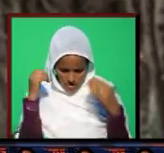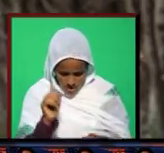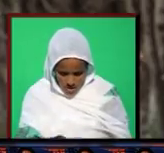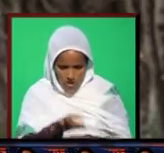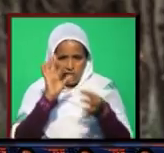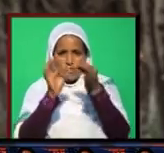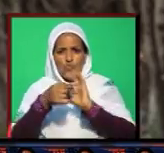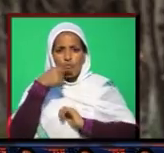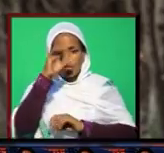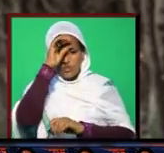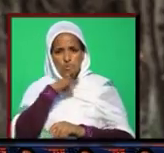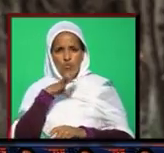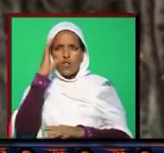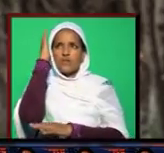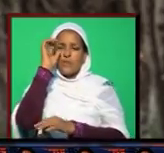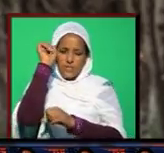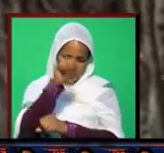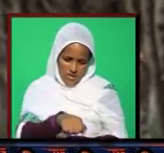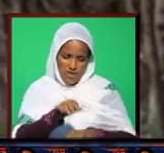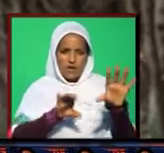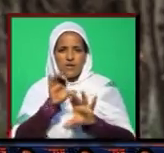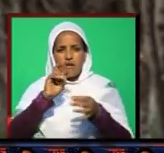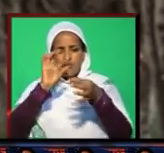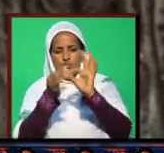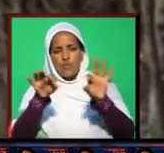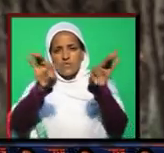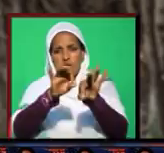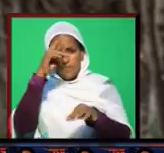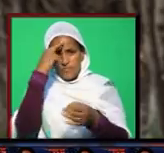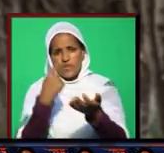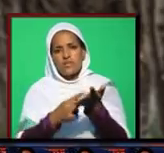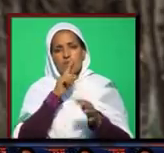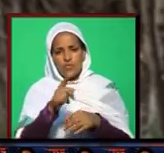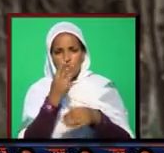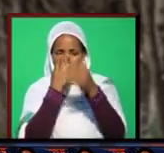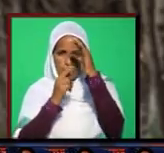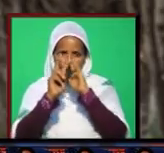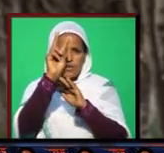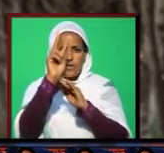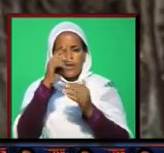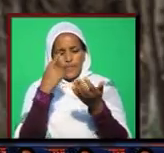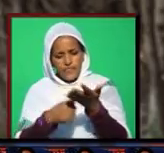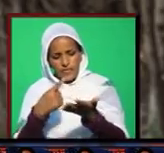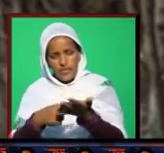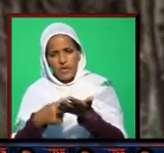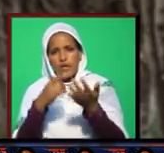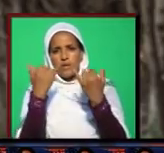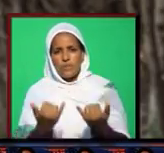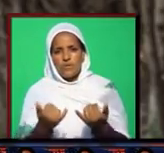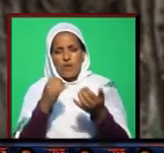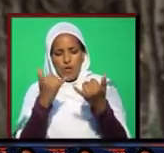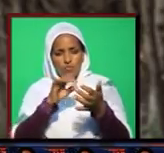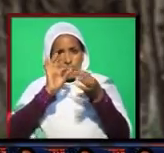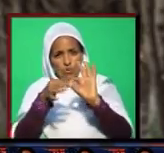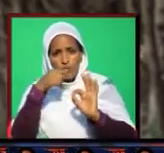ይሰግዳል። ተርጉሞ መናገር ሰው ለእግዚአብሔር እንዲሰግድ ስለሚያደርግ ነው ትርጓሜ የሚያስፈልገው ማለት ነው። ትንቢት እንዲህ